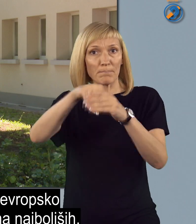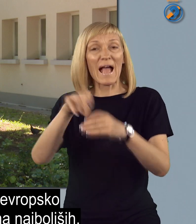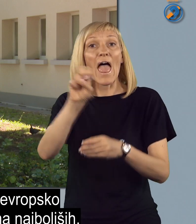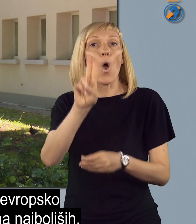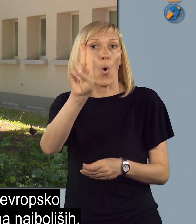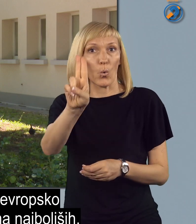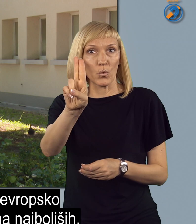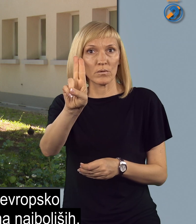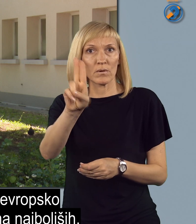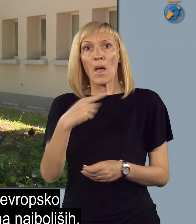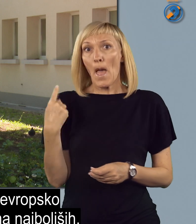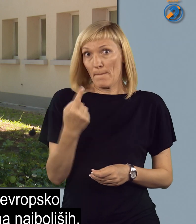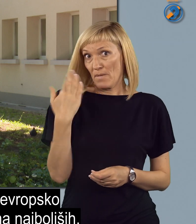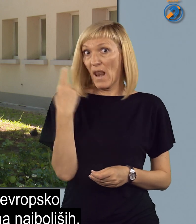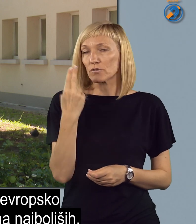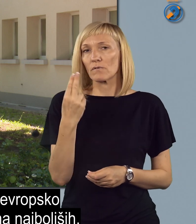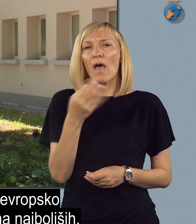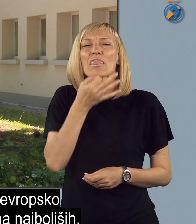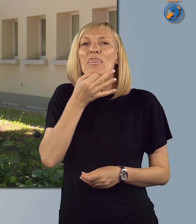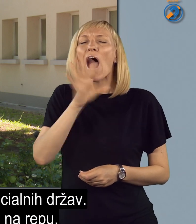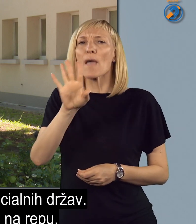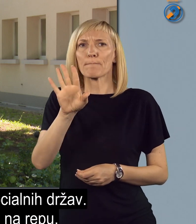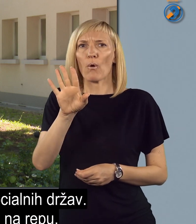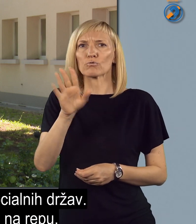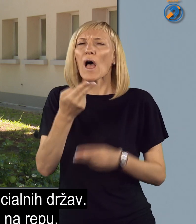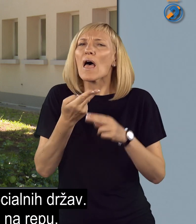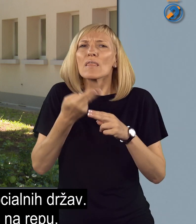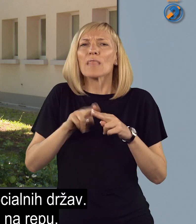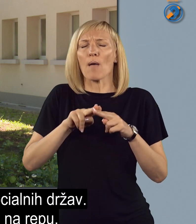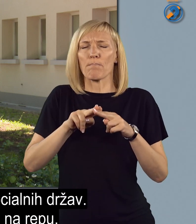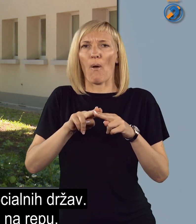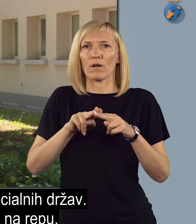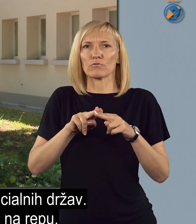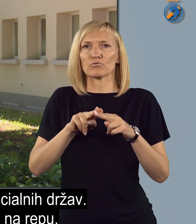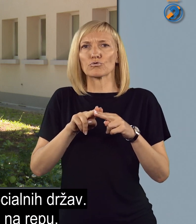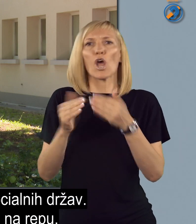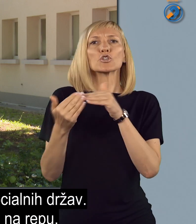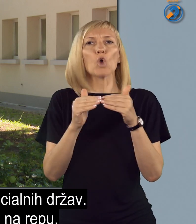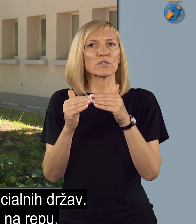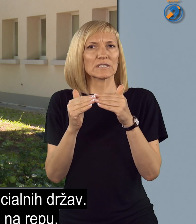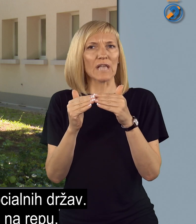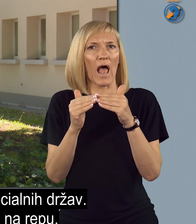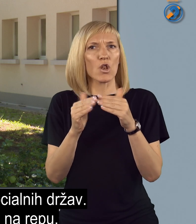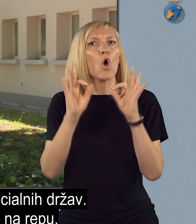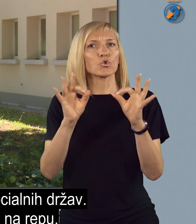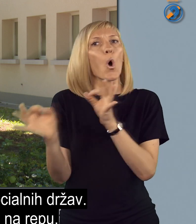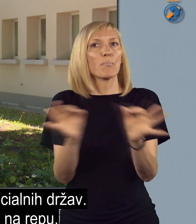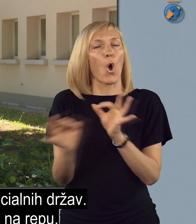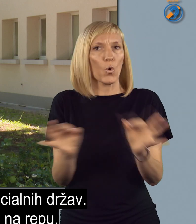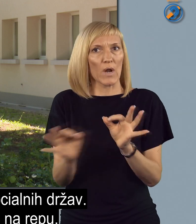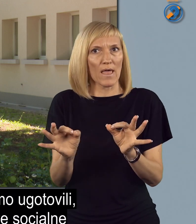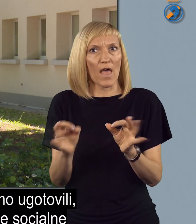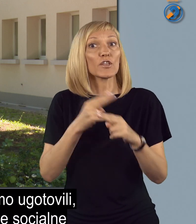Evropsko skupnost, smo bili ena najboljših, najbolj opremljenih socialnih držav. No, danes smo nekje na